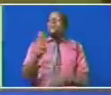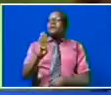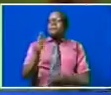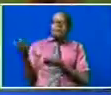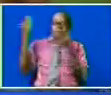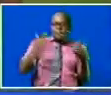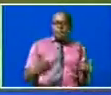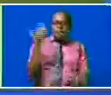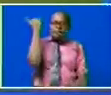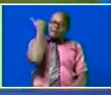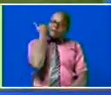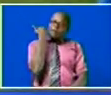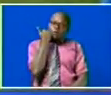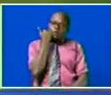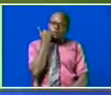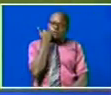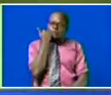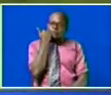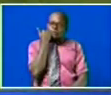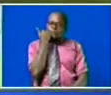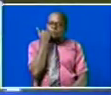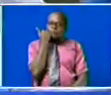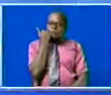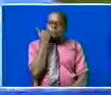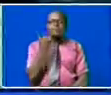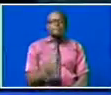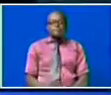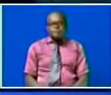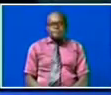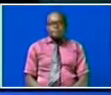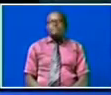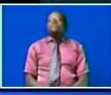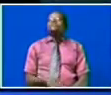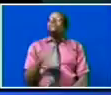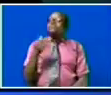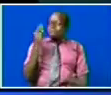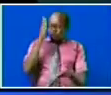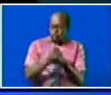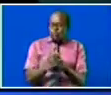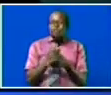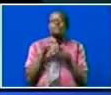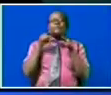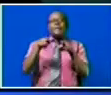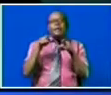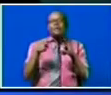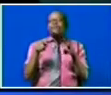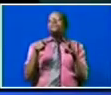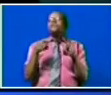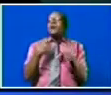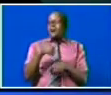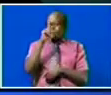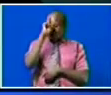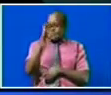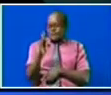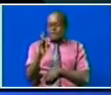mbele ya hakimu mwandamizi katika mahakama ya Milimani Martha Mutuku. The offense, it is true that the accused persons are faced with a serious